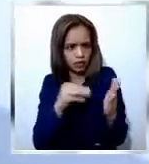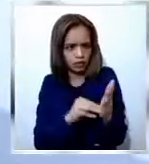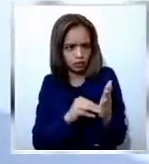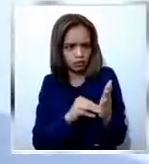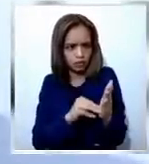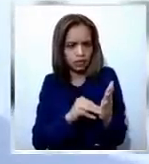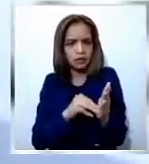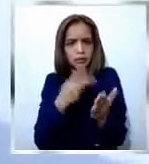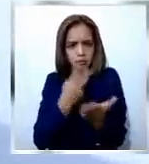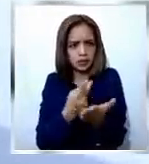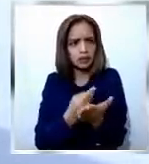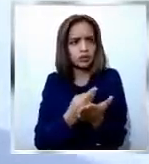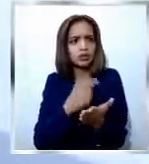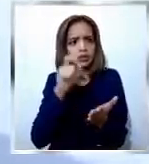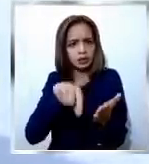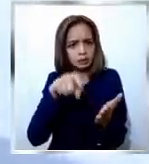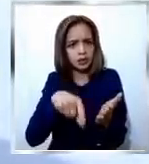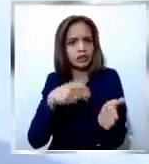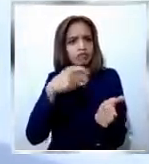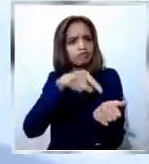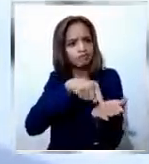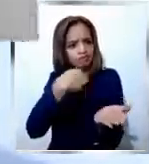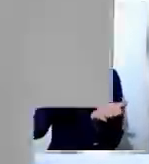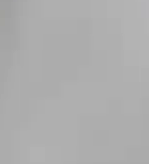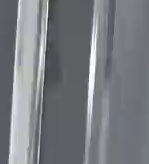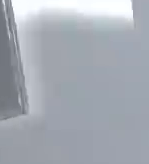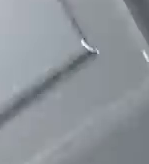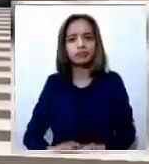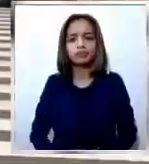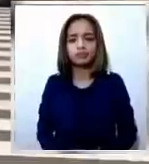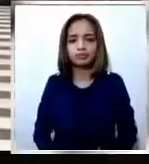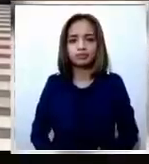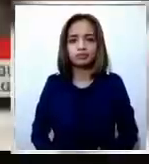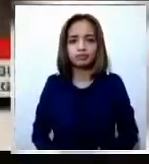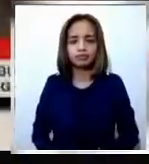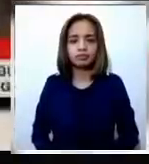mga supplier nito. Nakatutok si Mav Gonzalez.